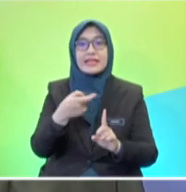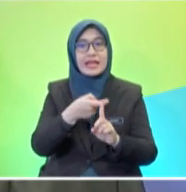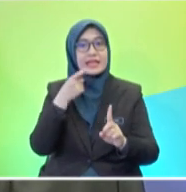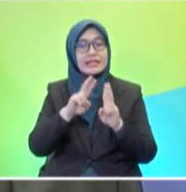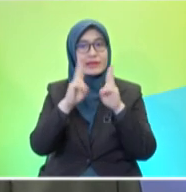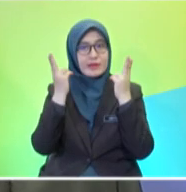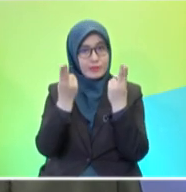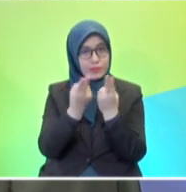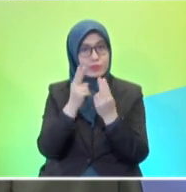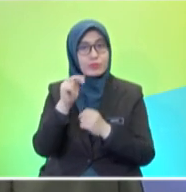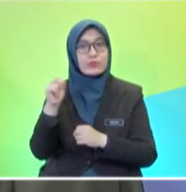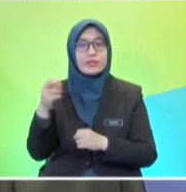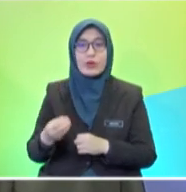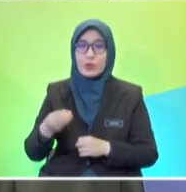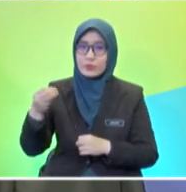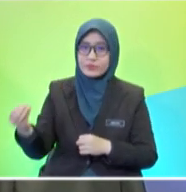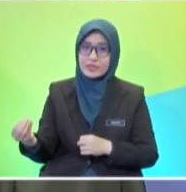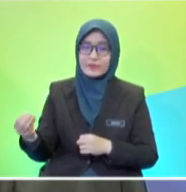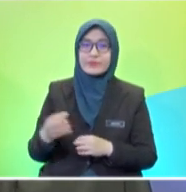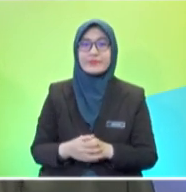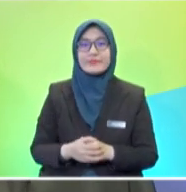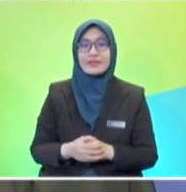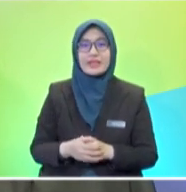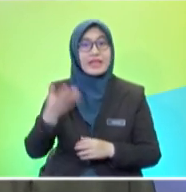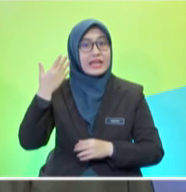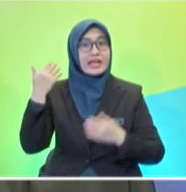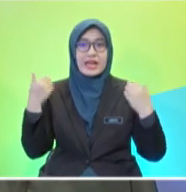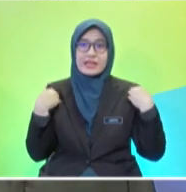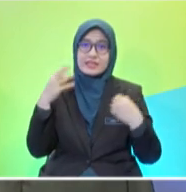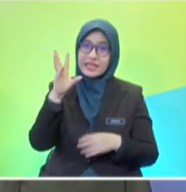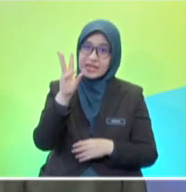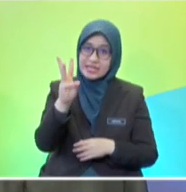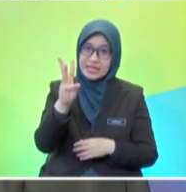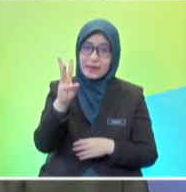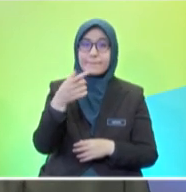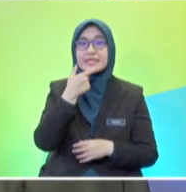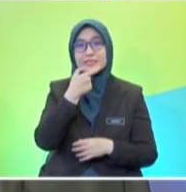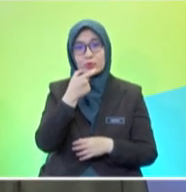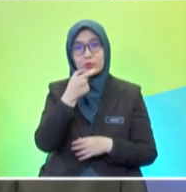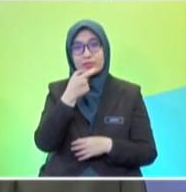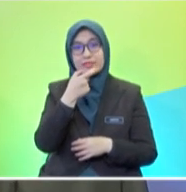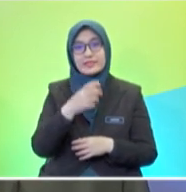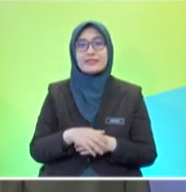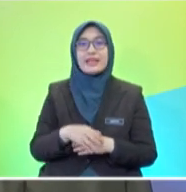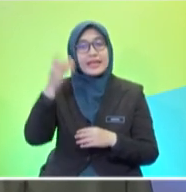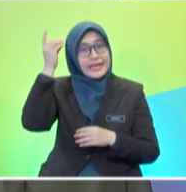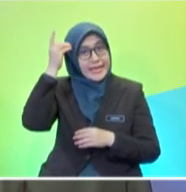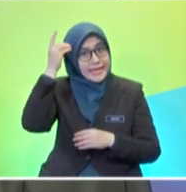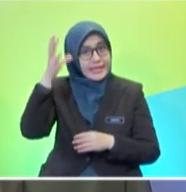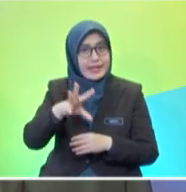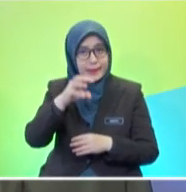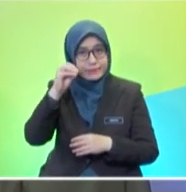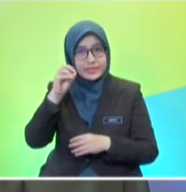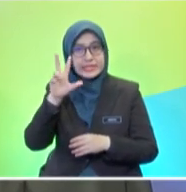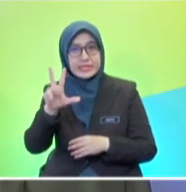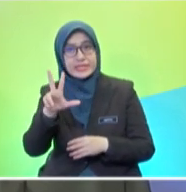ada 6 keping biskuit dalam Pinggang saya kemudian Din ambil 3 masuk ke dalam pinggan jadi